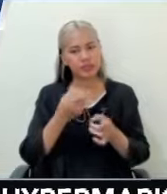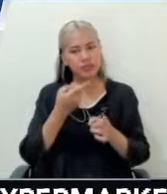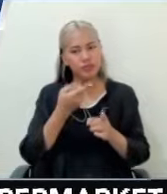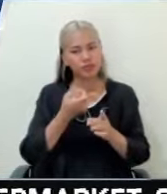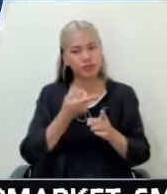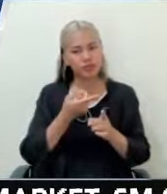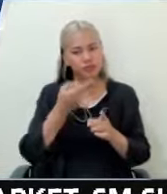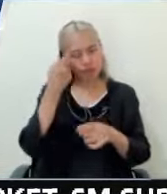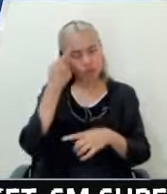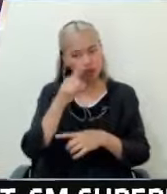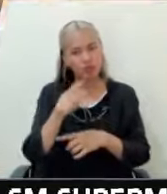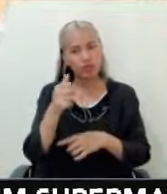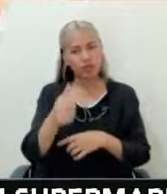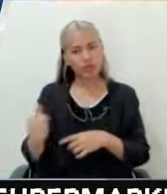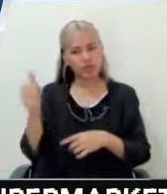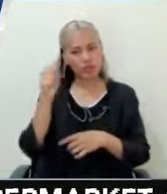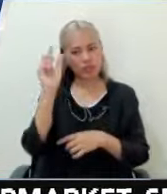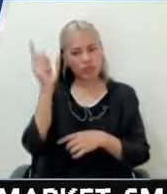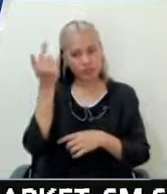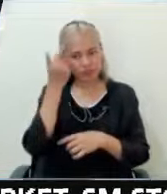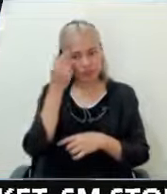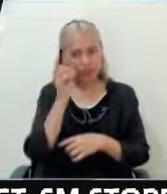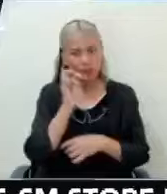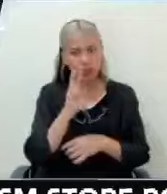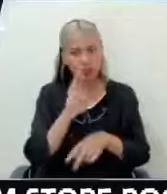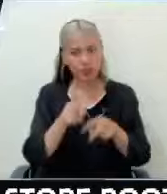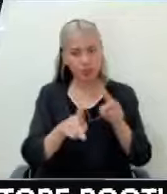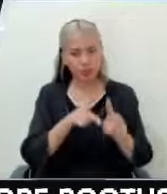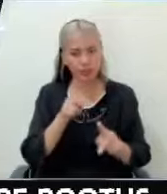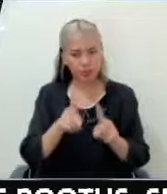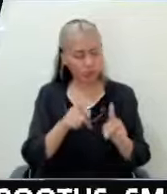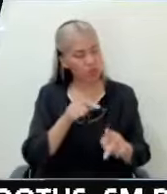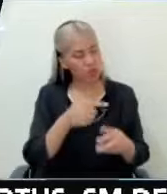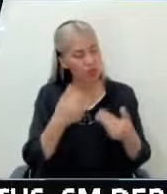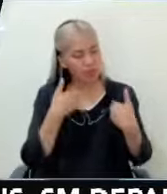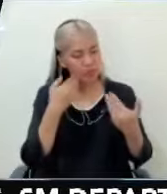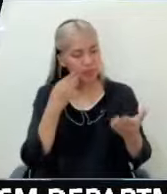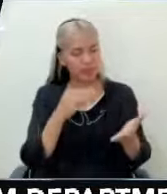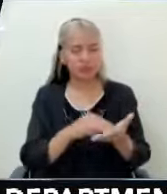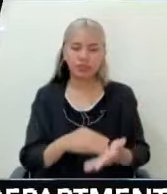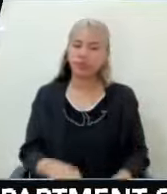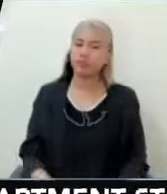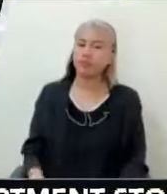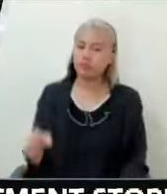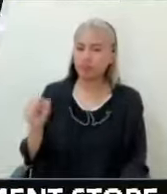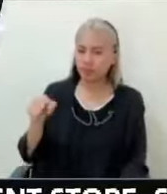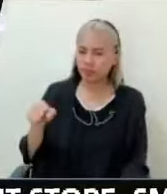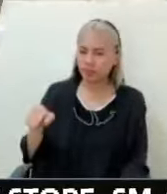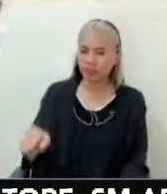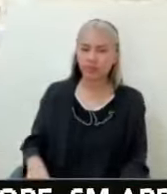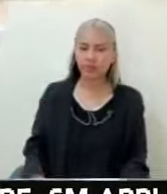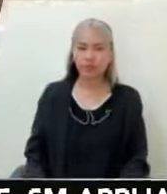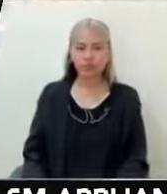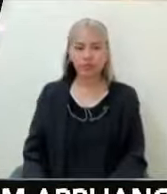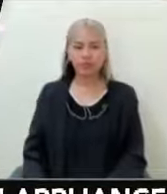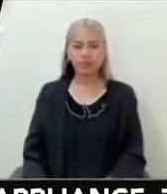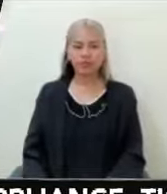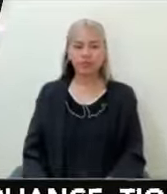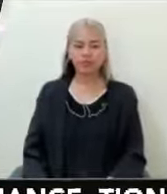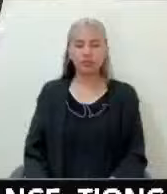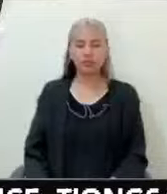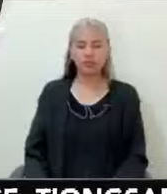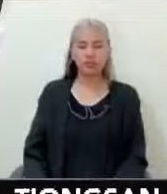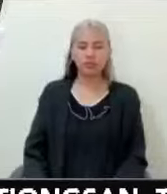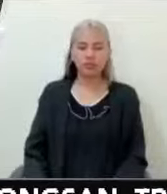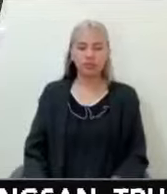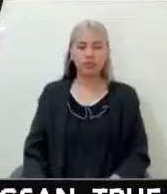kababayan po nating nais makibahagi at makitulong po sa inyo Yes po nanawagan po kami from the LG of La castillana